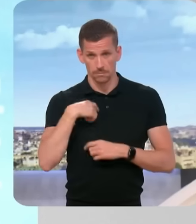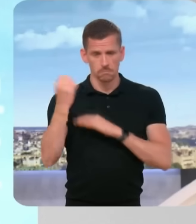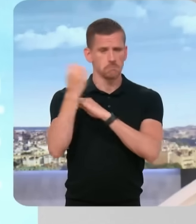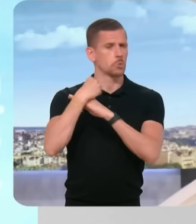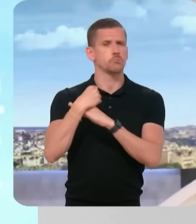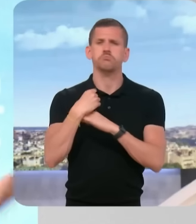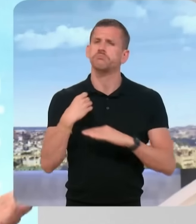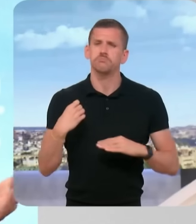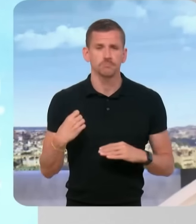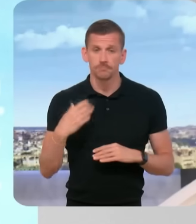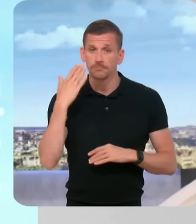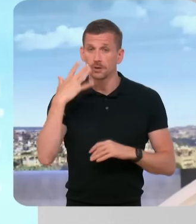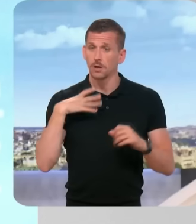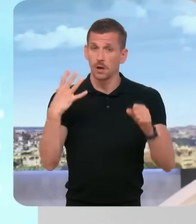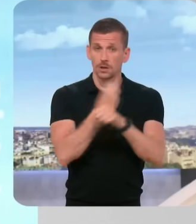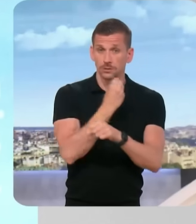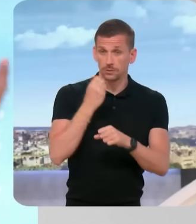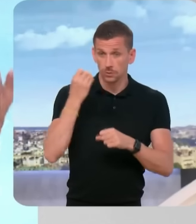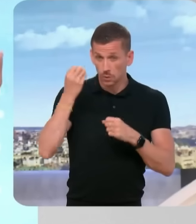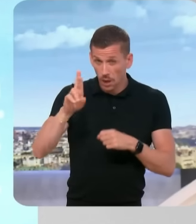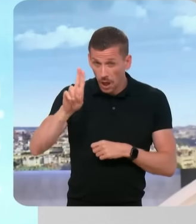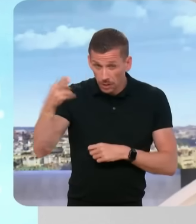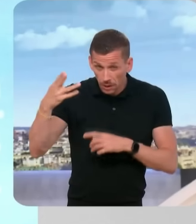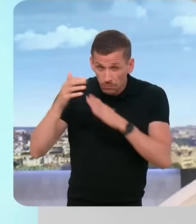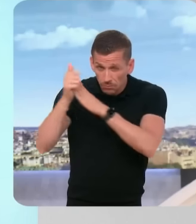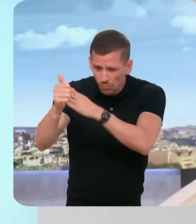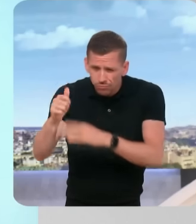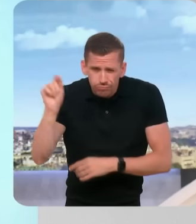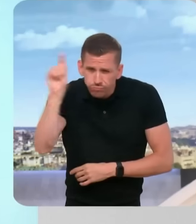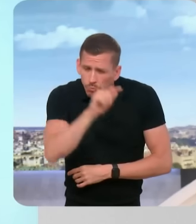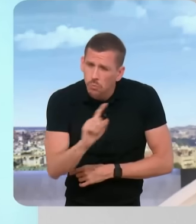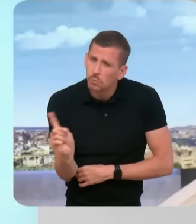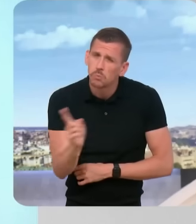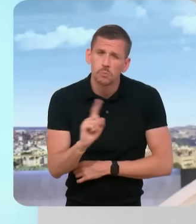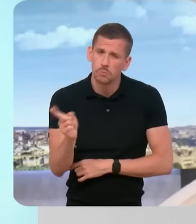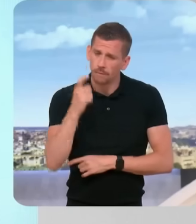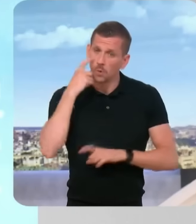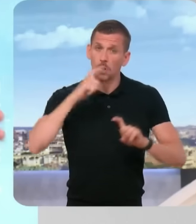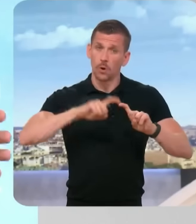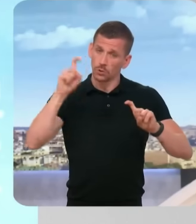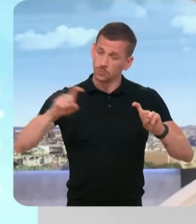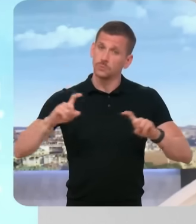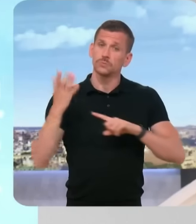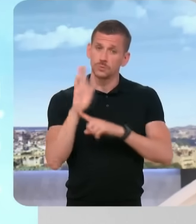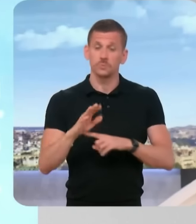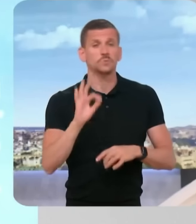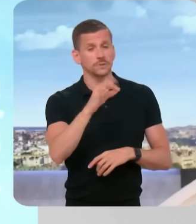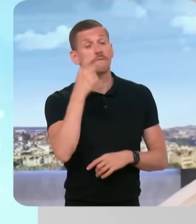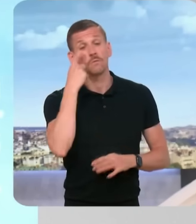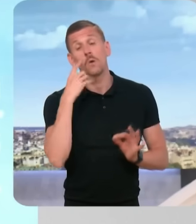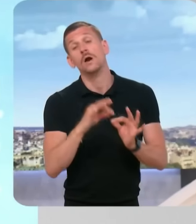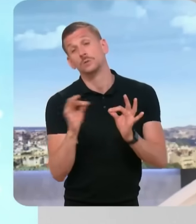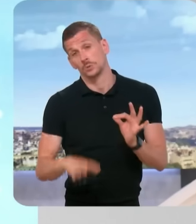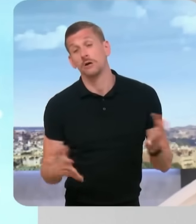configuration où le Rassemblement national serait en tête comme ça dans une circonscription. Les sondages, on verra les urnes. Donc, on verra dimanche soir. Je